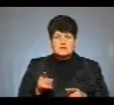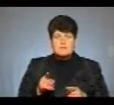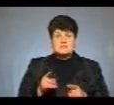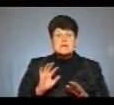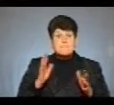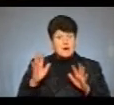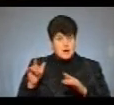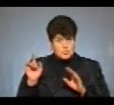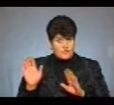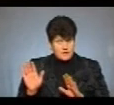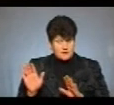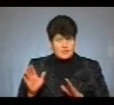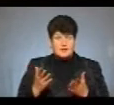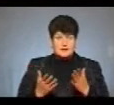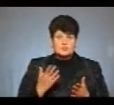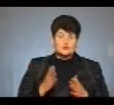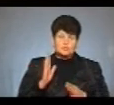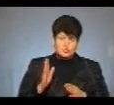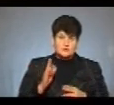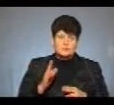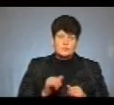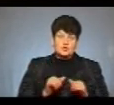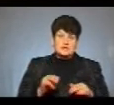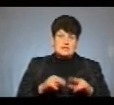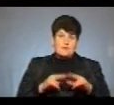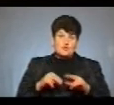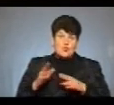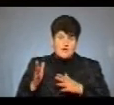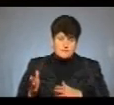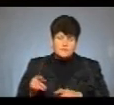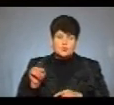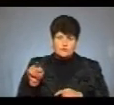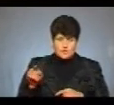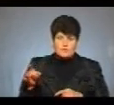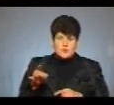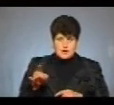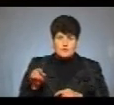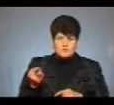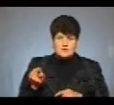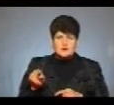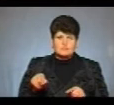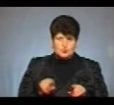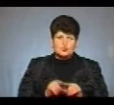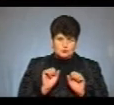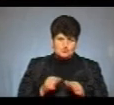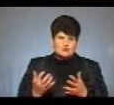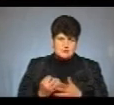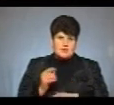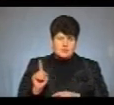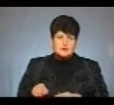парковий, але якщо буде поширюється забудова, то саме в цьому районі там так речі теж можна знаходити.